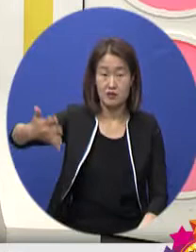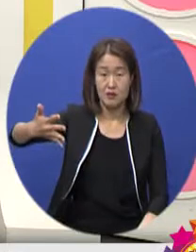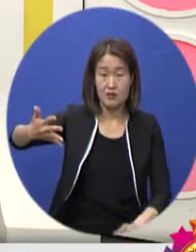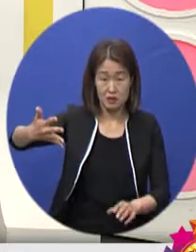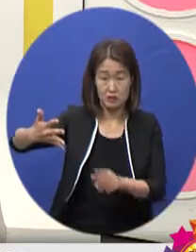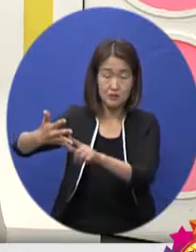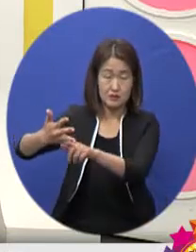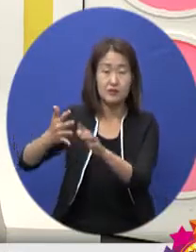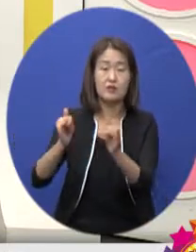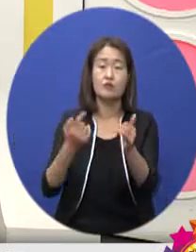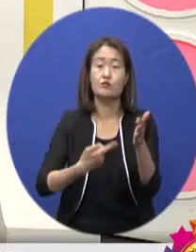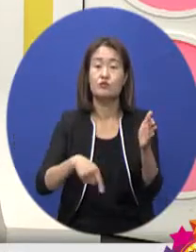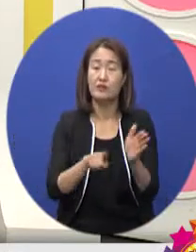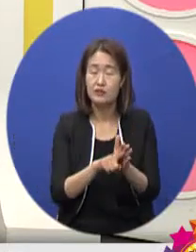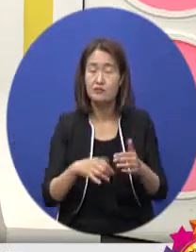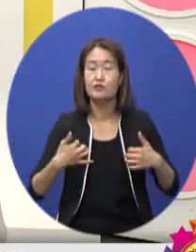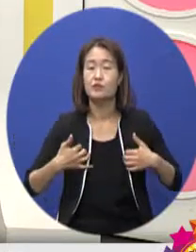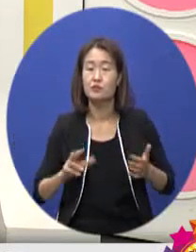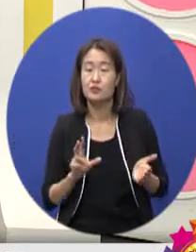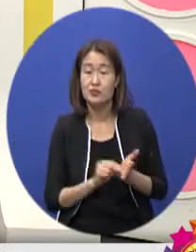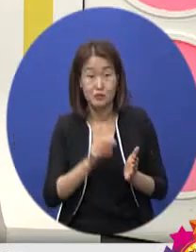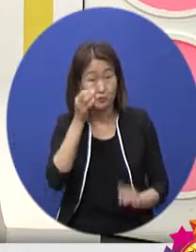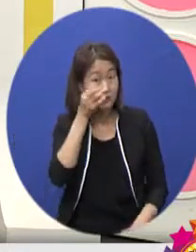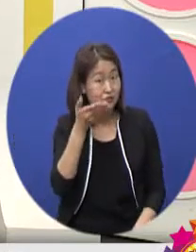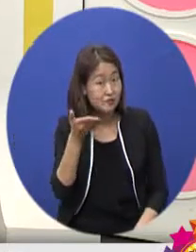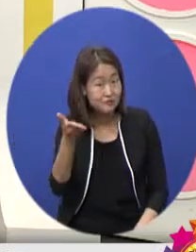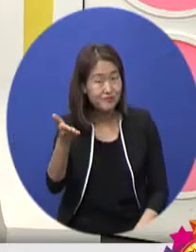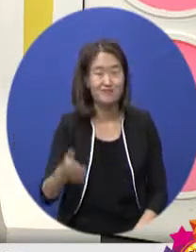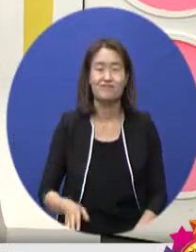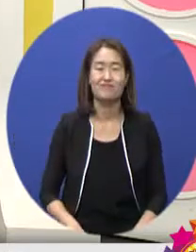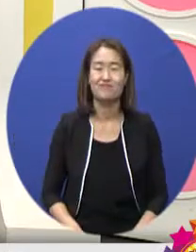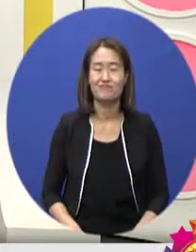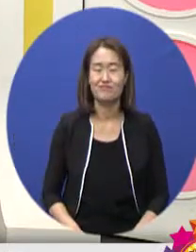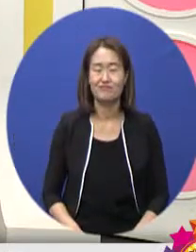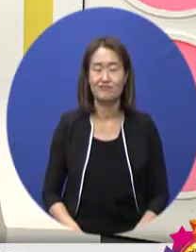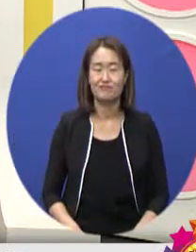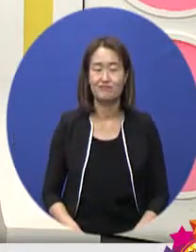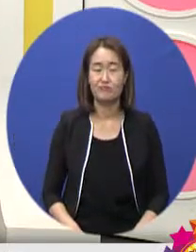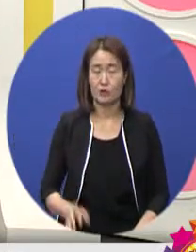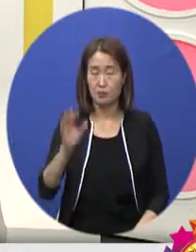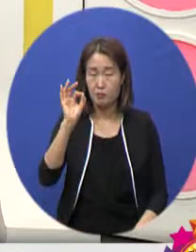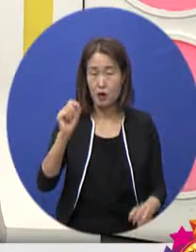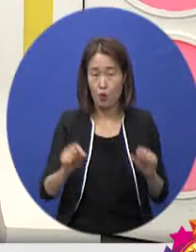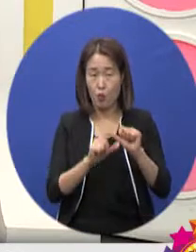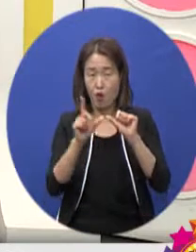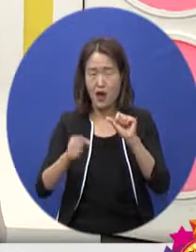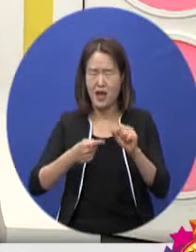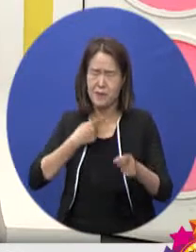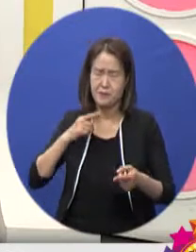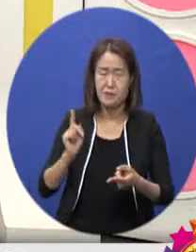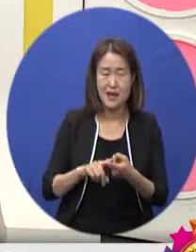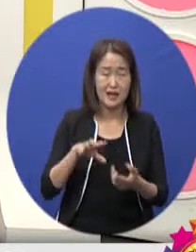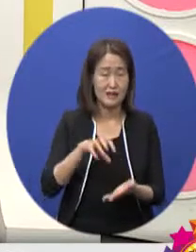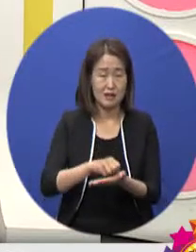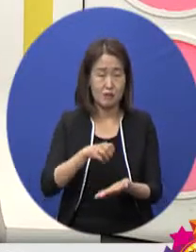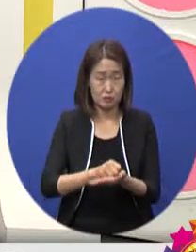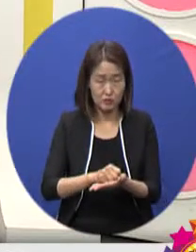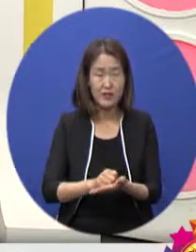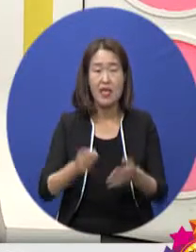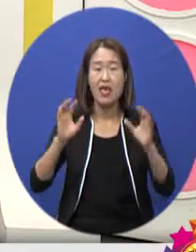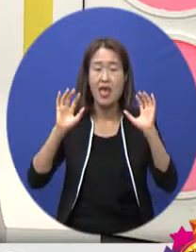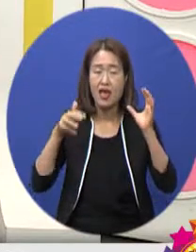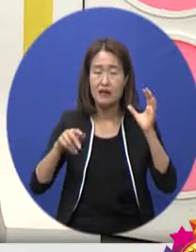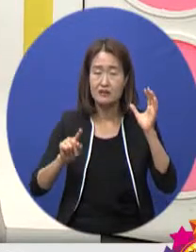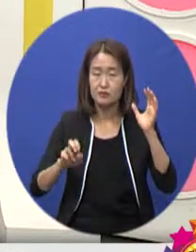위해서 퀴즈 한번 더 알려드리도록 하겠습니다. 네, 힐링푸드 퀴즈! 이것은 5월이 제철인 나물입니다.